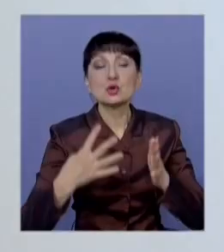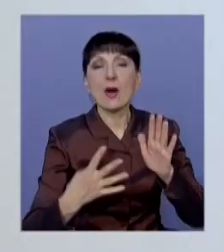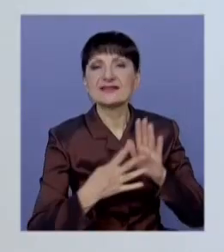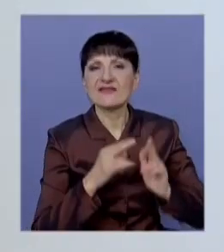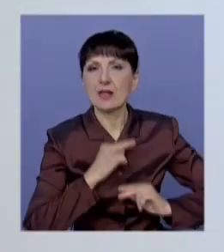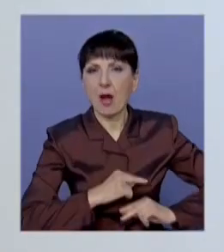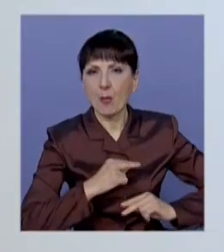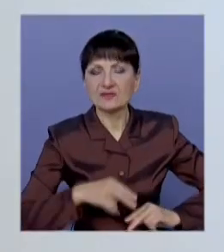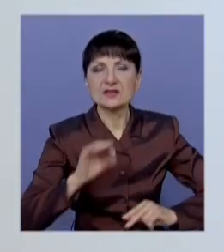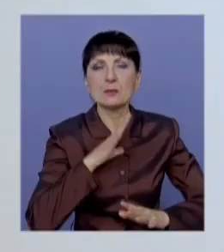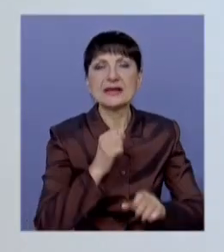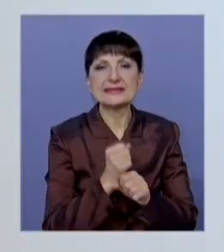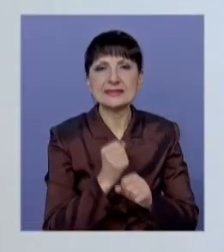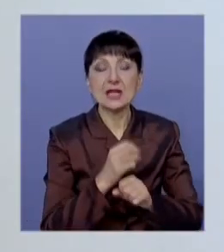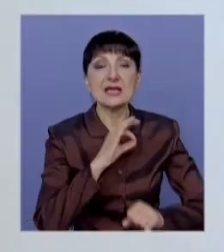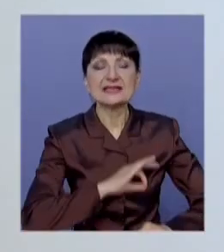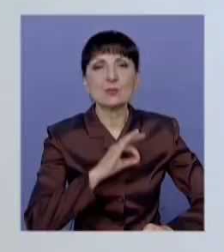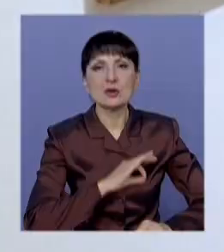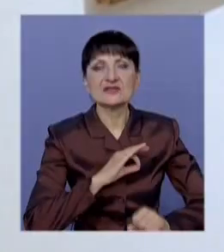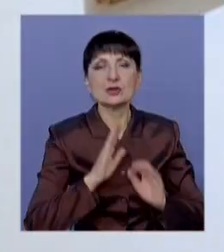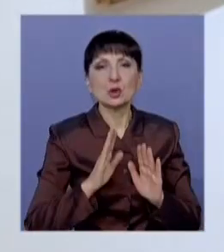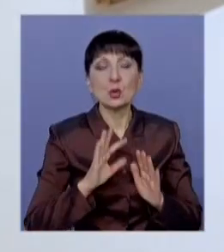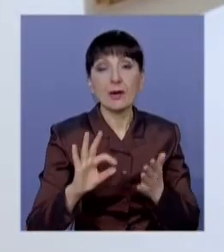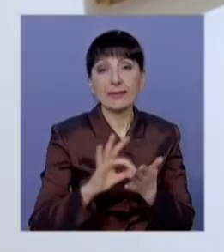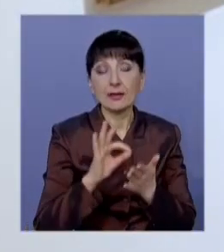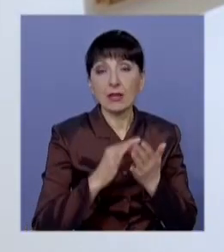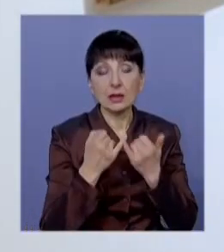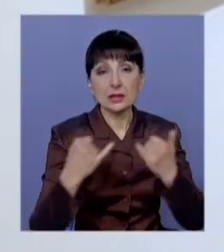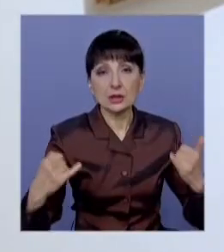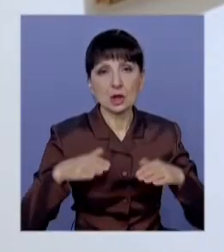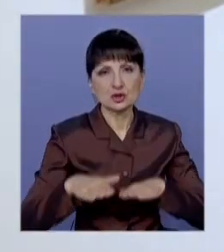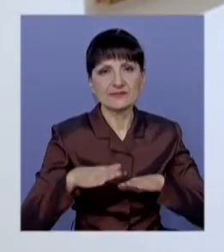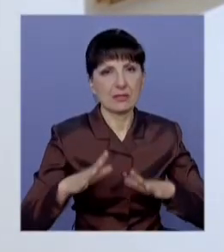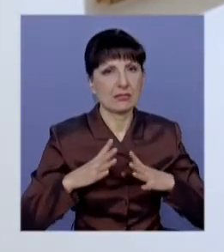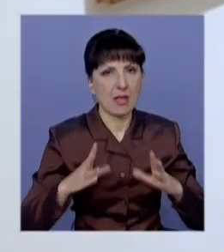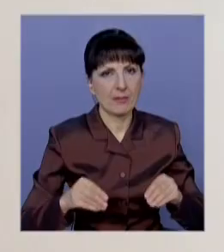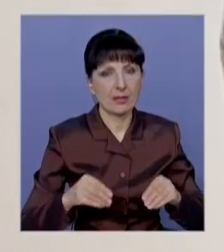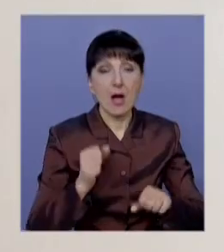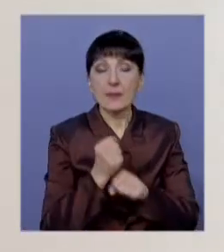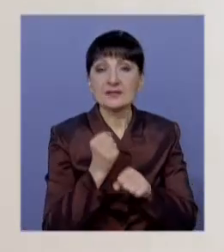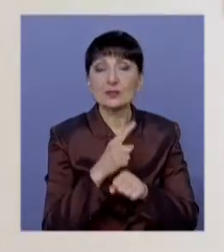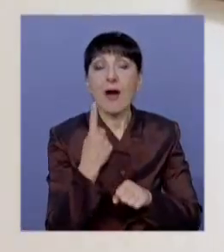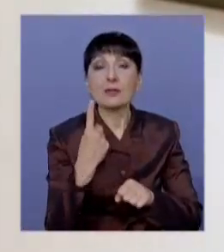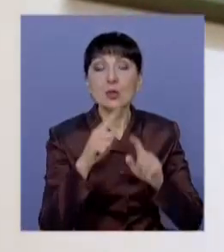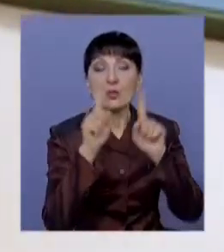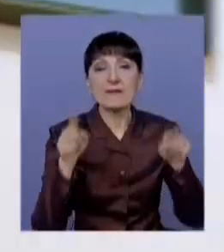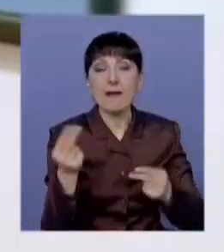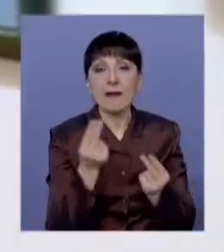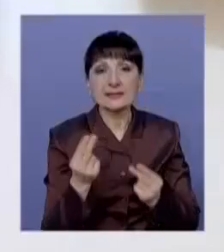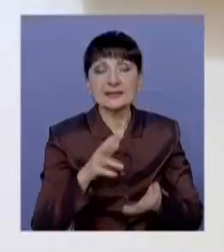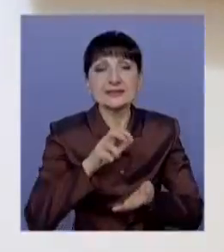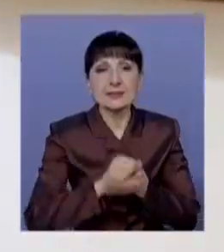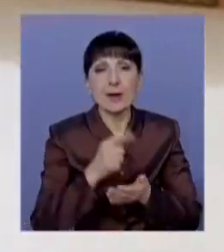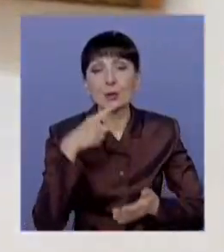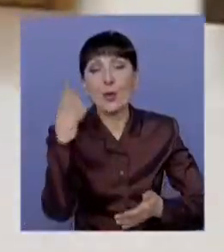Все они были сделаны с использованием только иглы и нитки, без швейной машины. Производство только одной уникальной картины занимает